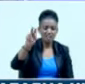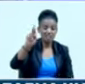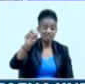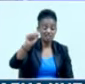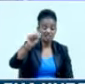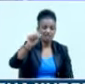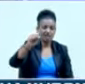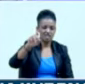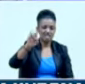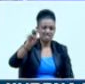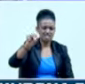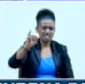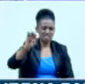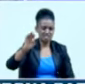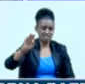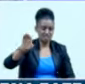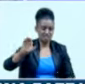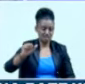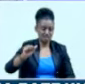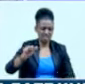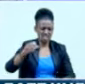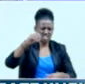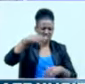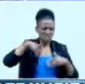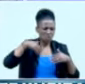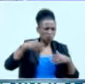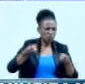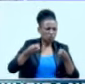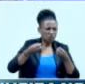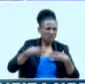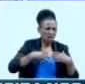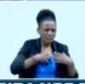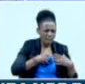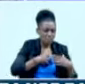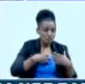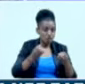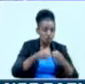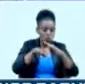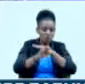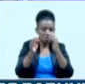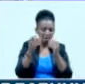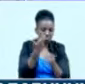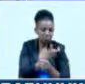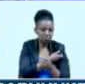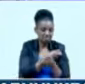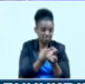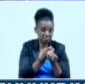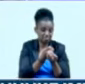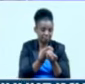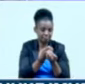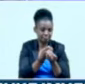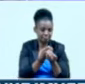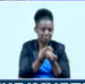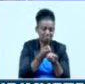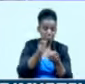urukingo umuntu ya rutatuvuna cyane cyane ku bijyanye n'uburyo bwacu bwo kubika inkingo